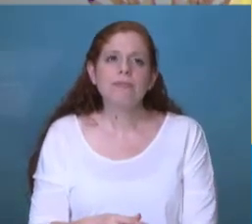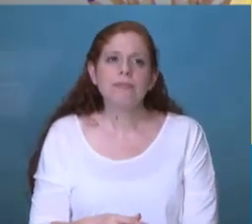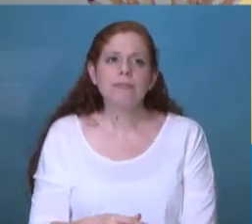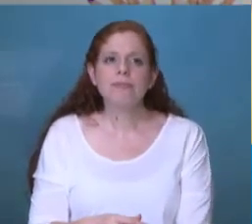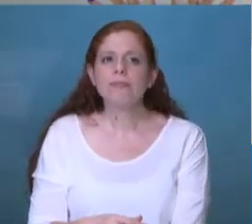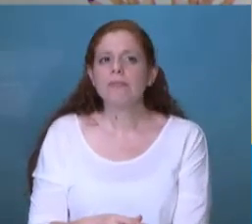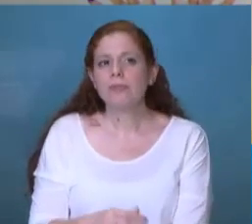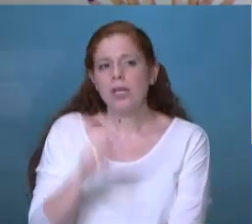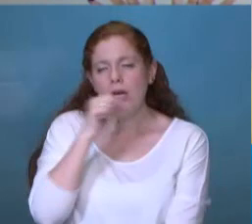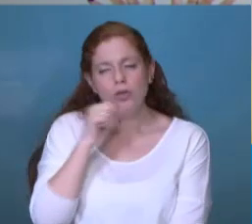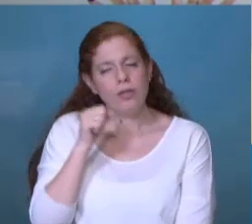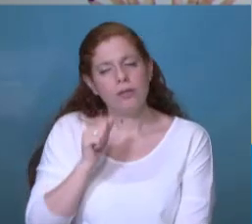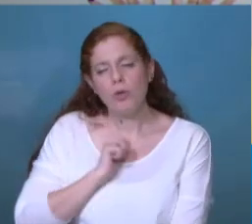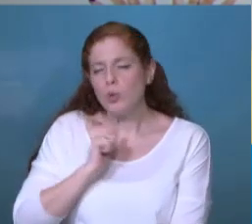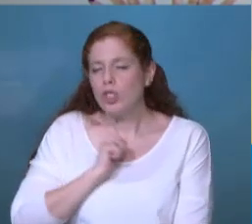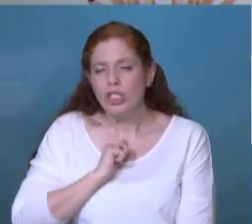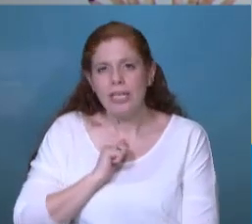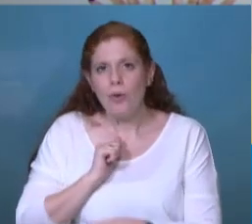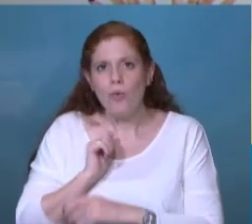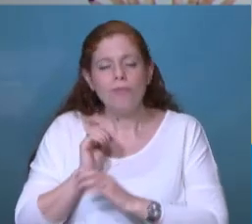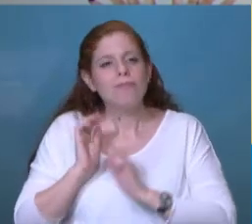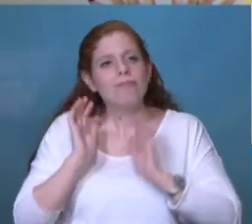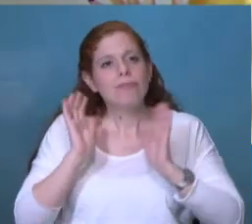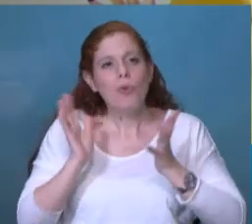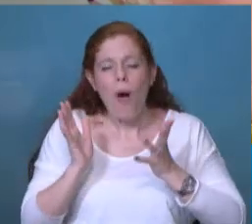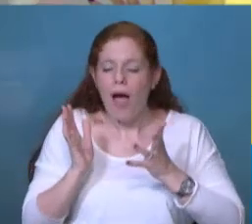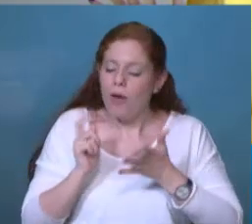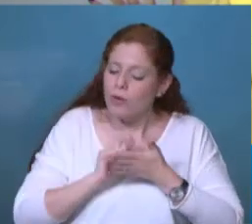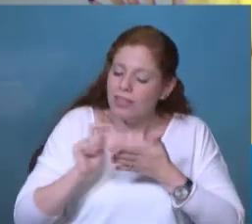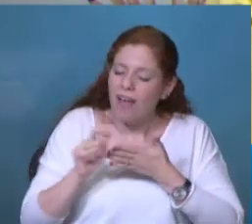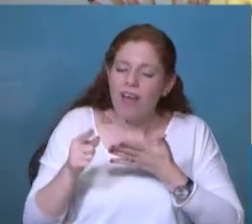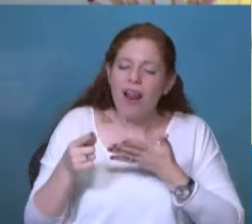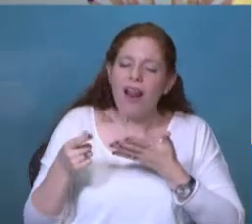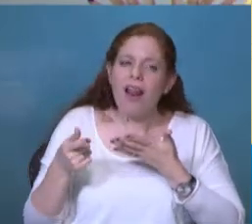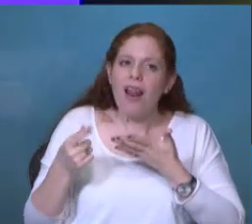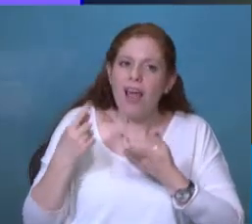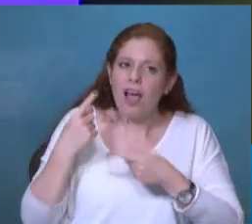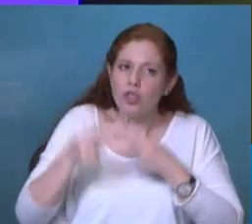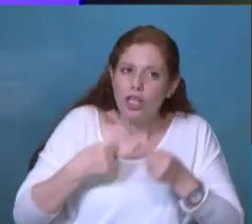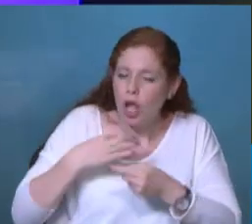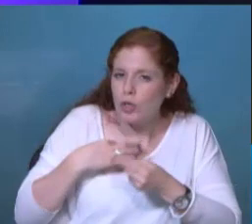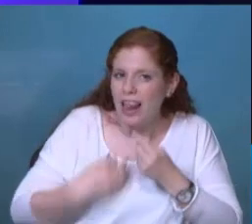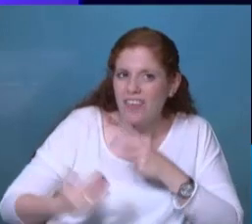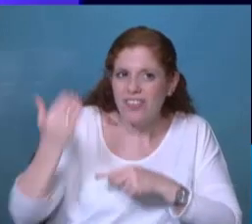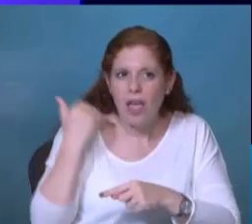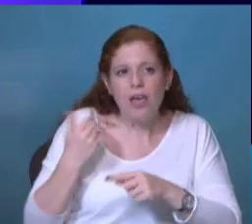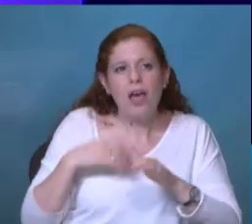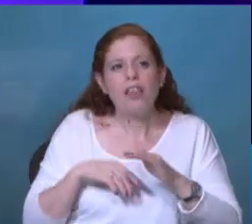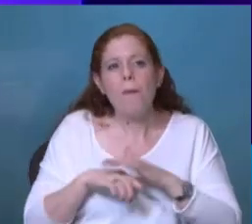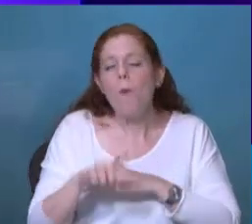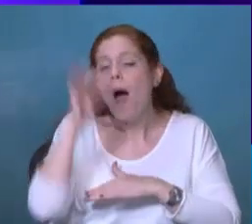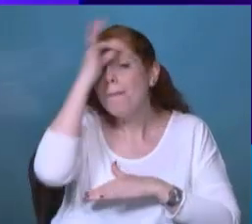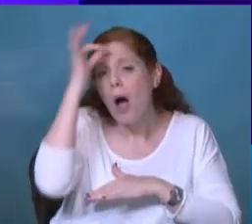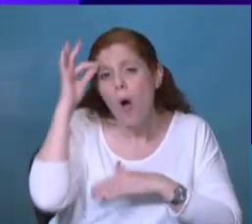השיר הזה הוא משהו נורא אישי, הוא נורא כאילו, הוא נורא נכתב על השנה שלי לפני. אתה בורח בעצם מהגורל של